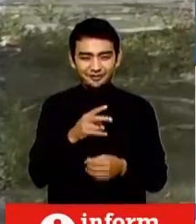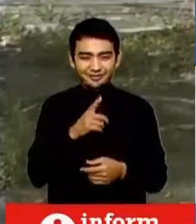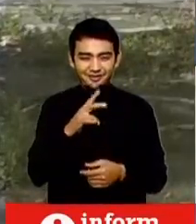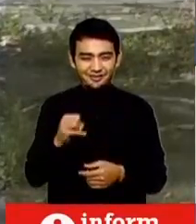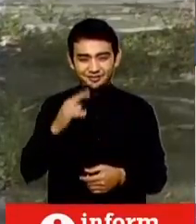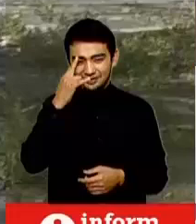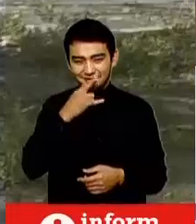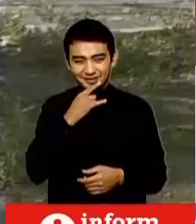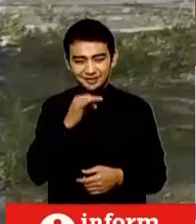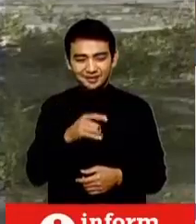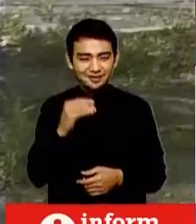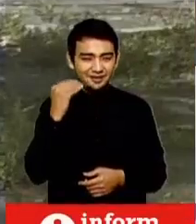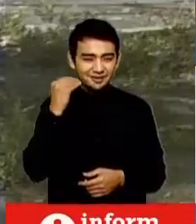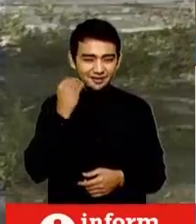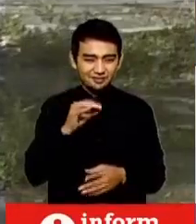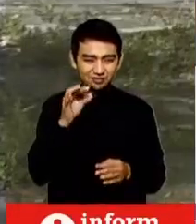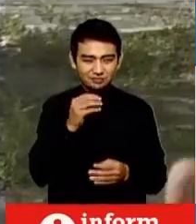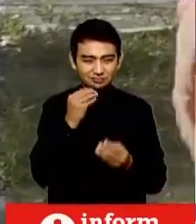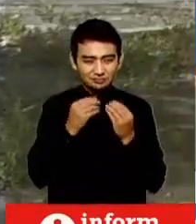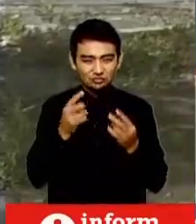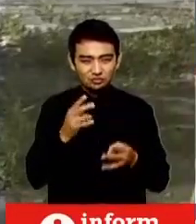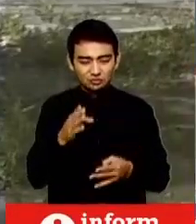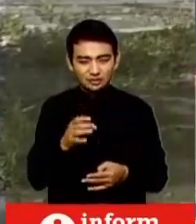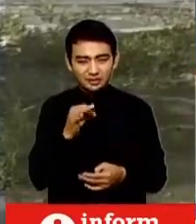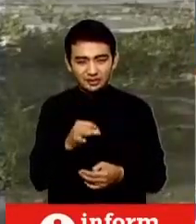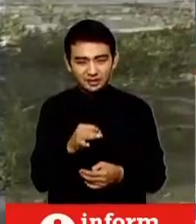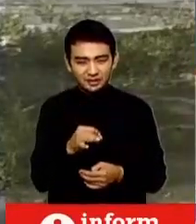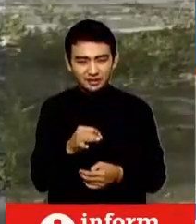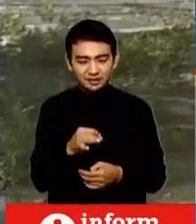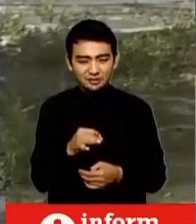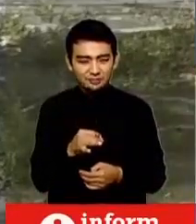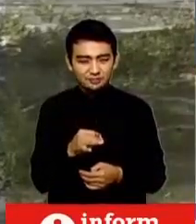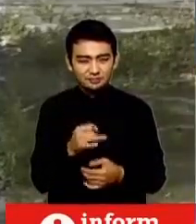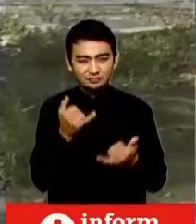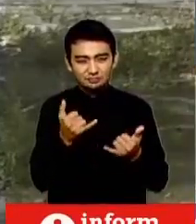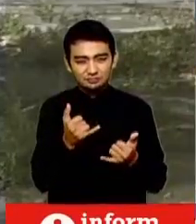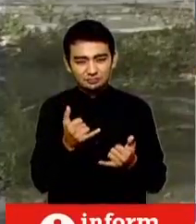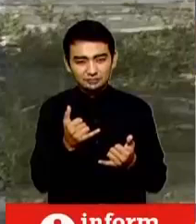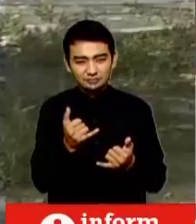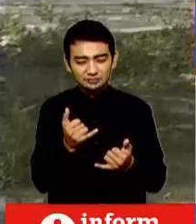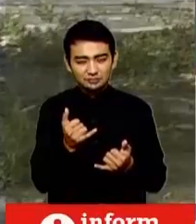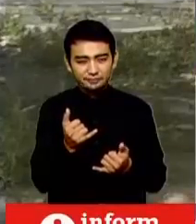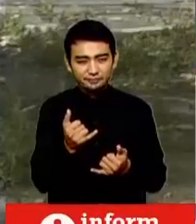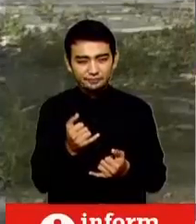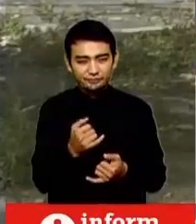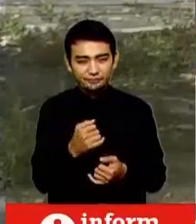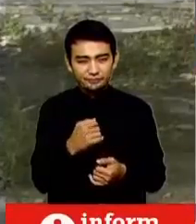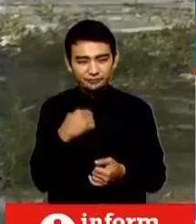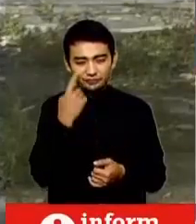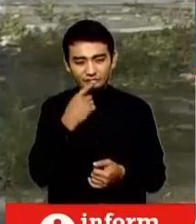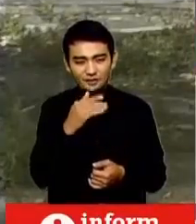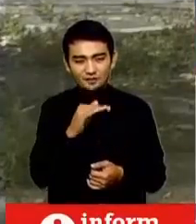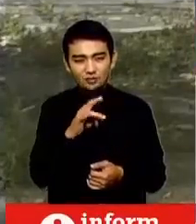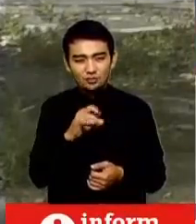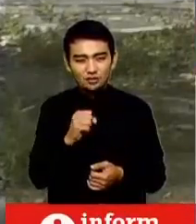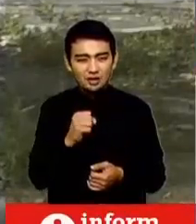чтобы это была качественная продукция. Сейчас ни в коем случае нельзя пустить, чтобы фураж возили. Сейчас начнут фураж возить. У